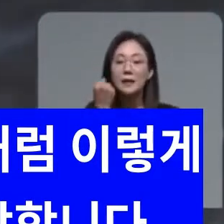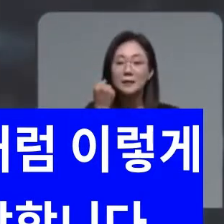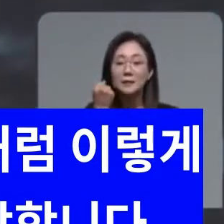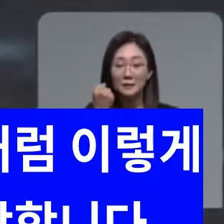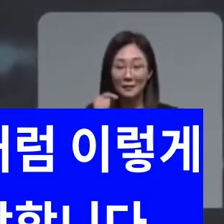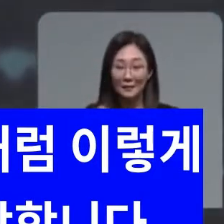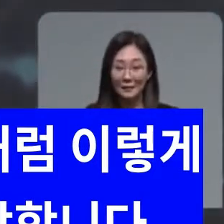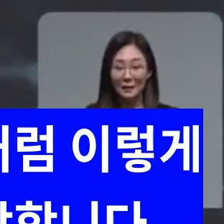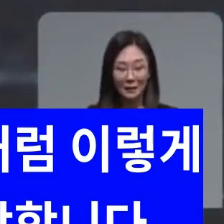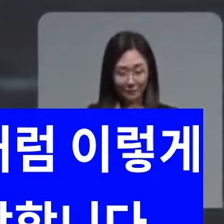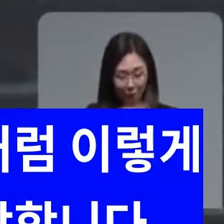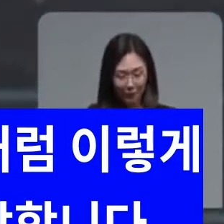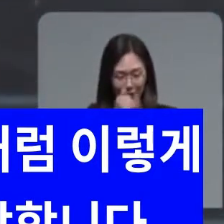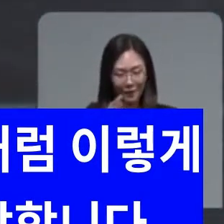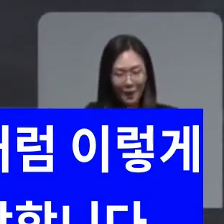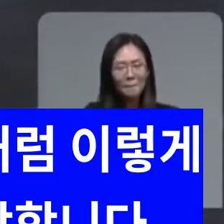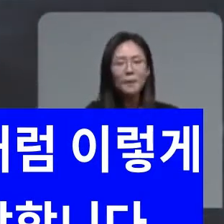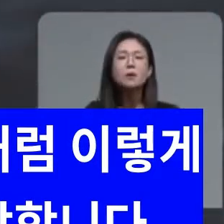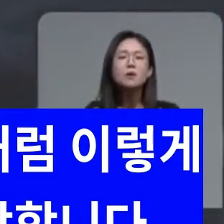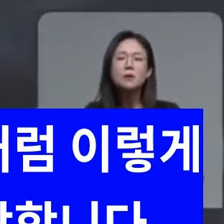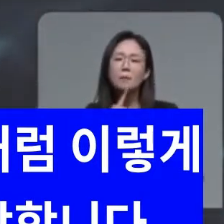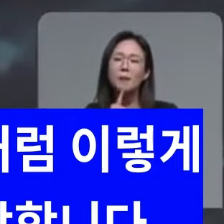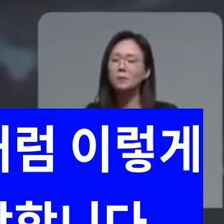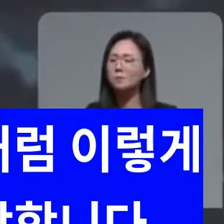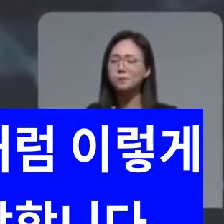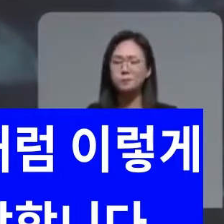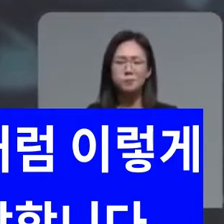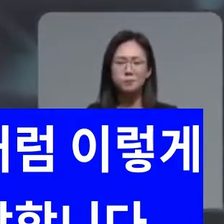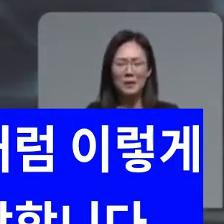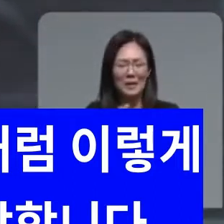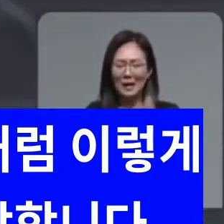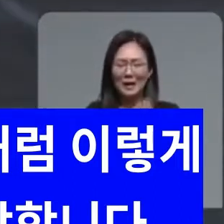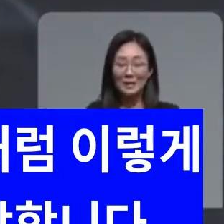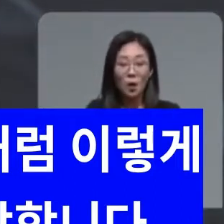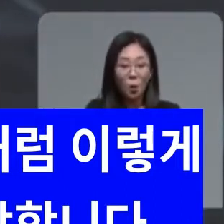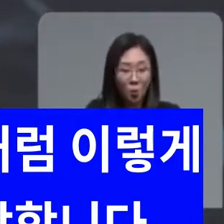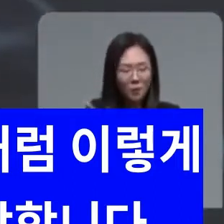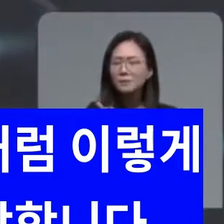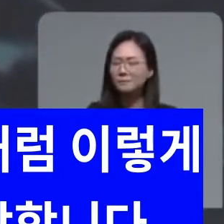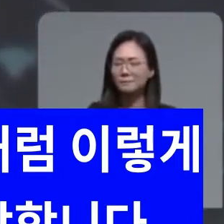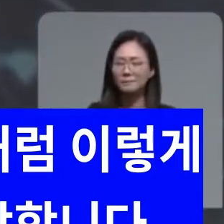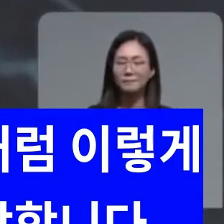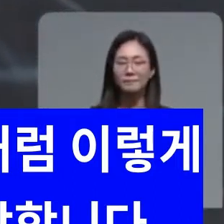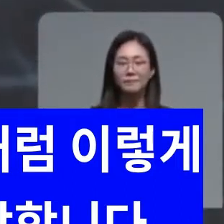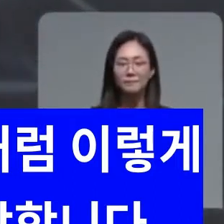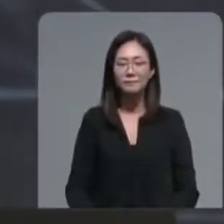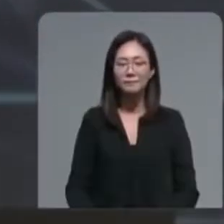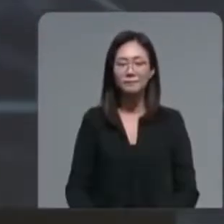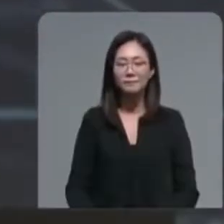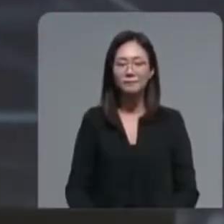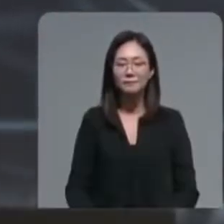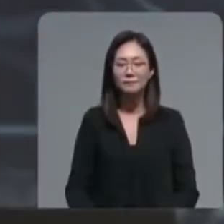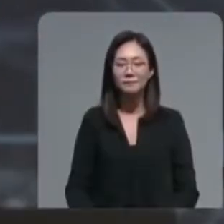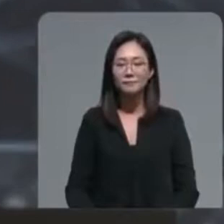사실은 흑자인데 마치 적자처럼 이렇게 주장해서 갈등 부추기는 이런 정치하면 안 된다고 생각합니다.